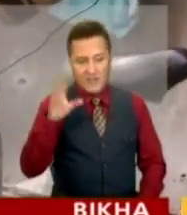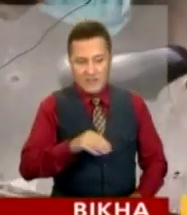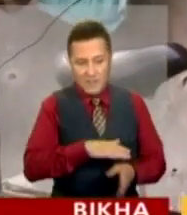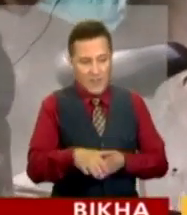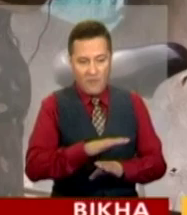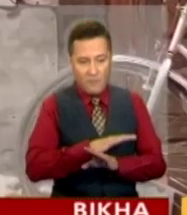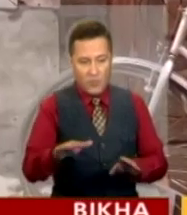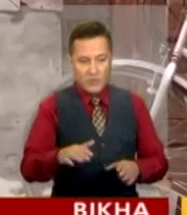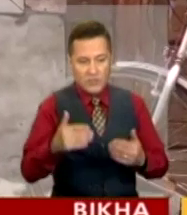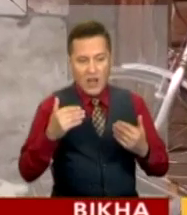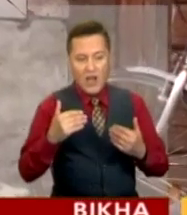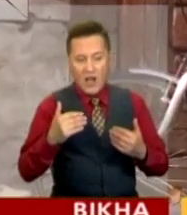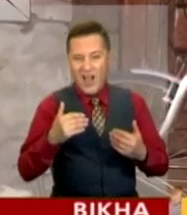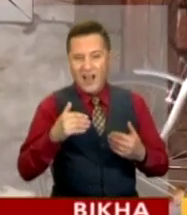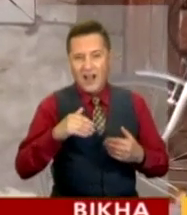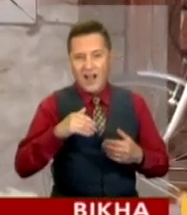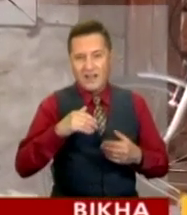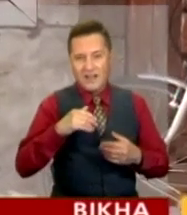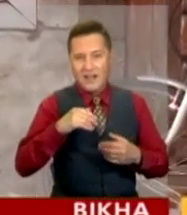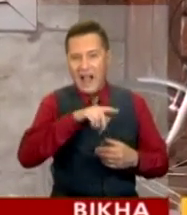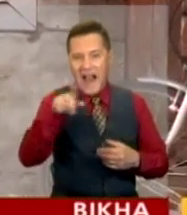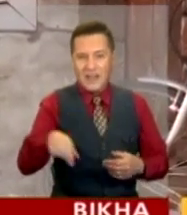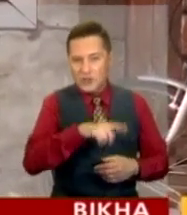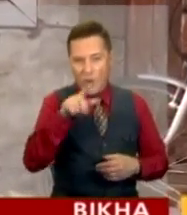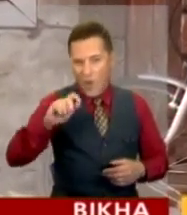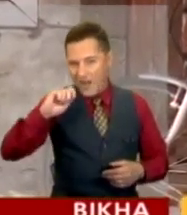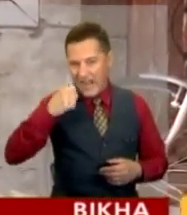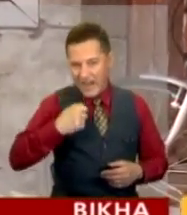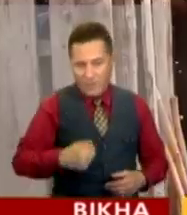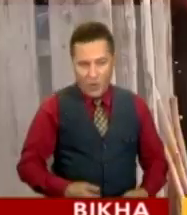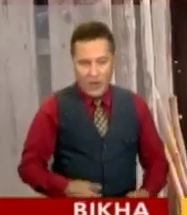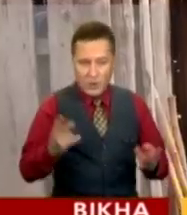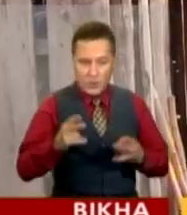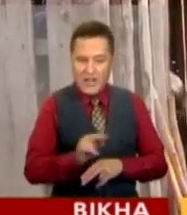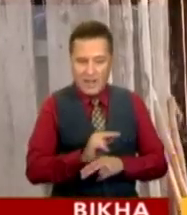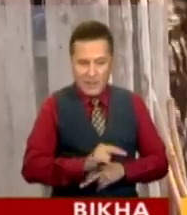О, вже колесо криво. Не треба буде ремонтувати мій званик.